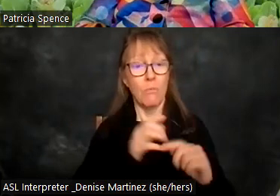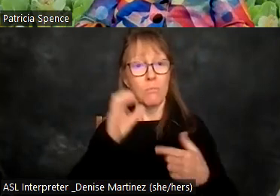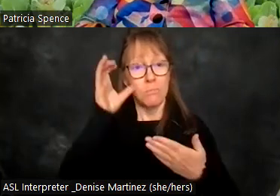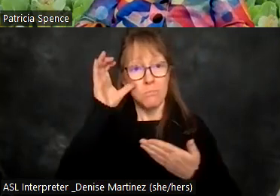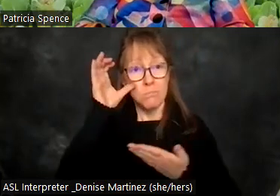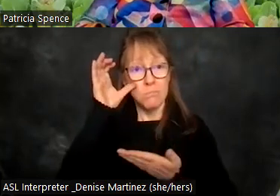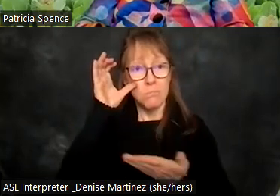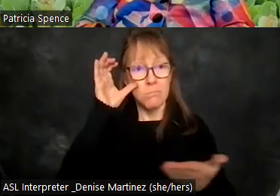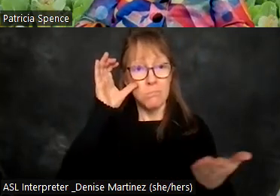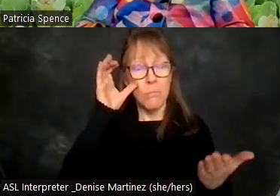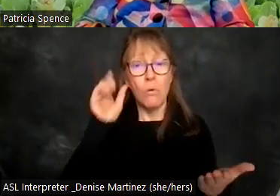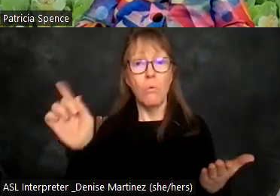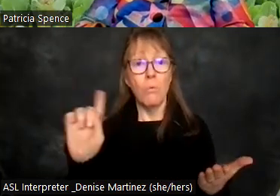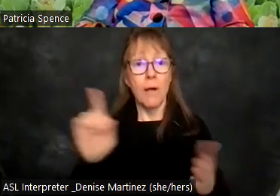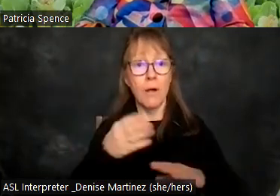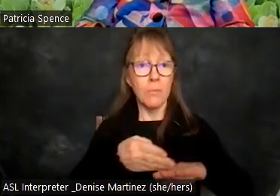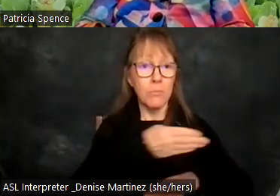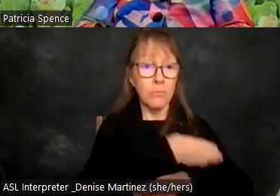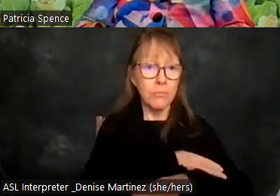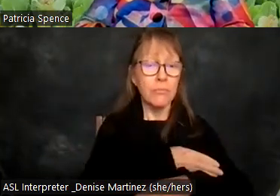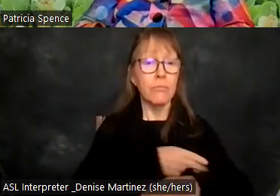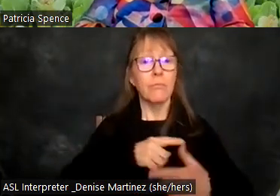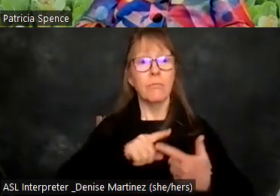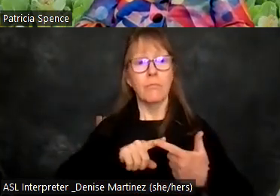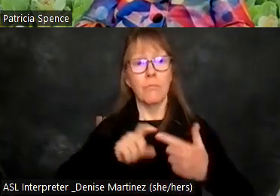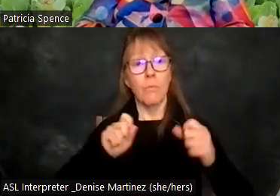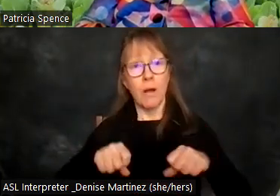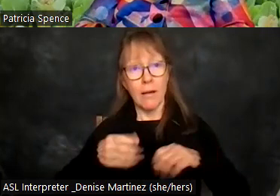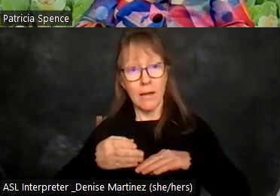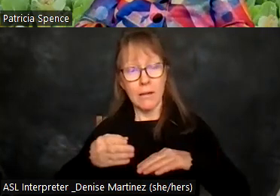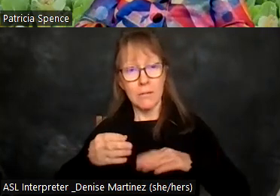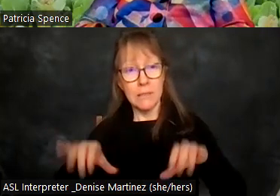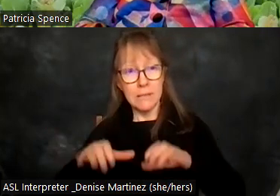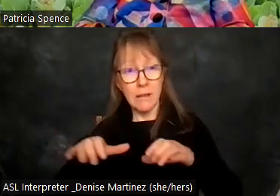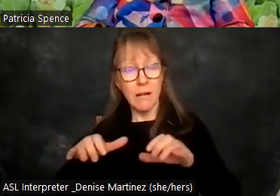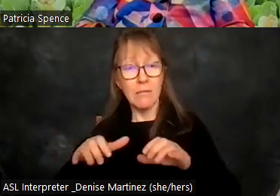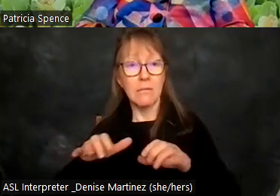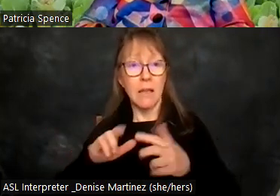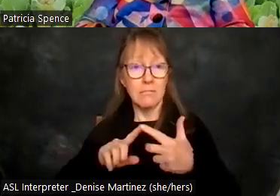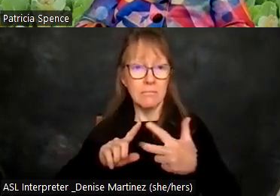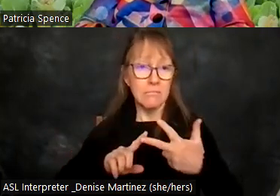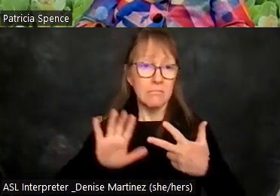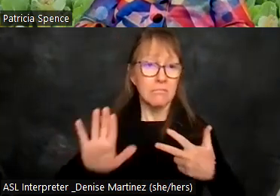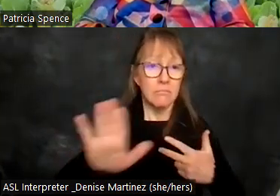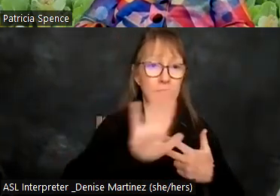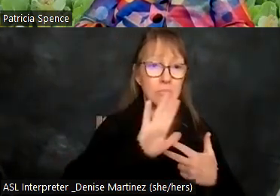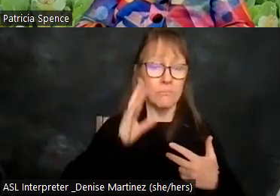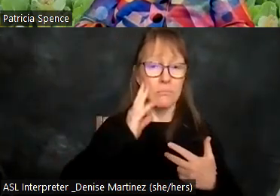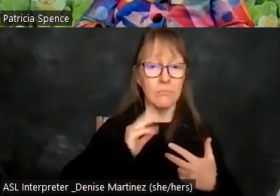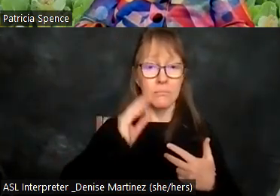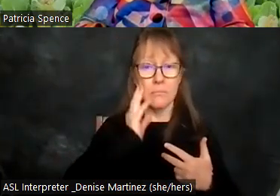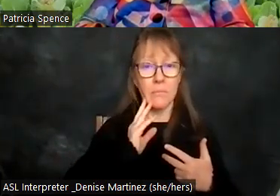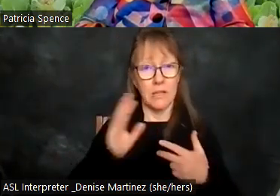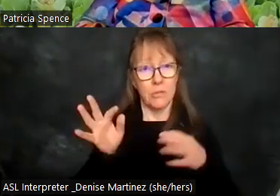et can be done qui côté nous ouais nous pas based on améliorer people's et ça qui experience. fait déjà et concerne I just wanted l'expérience to mon yo reiterate in this moi te process, voulais